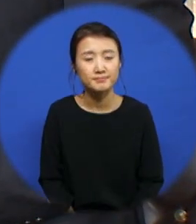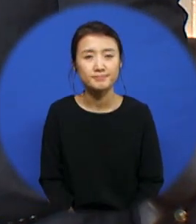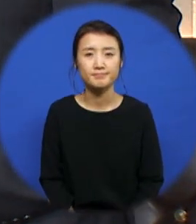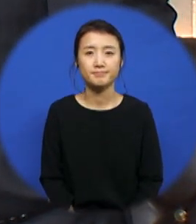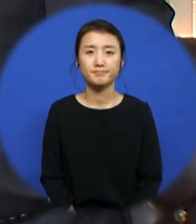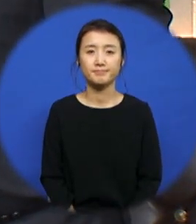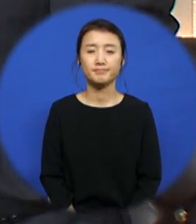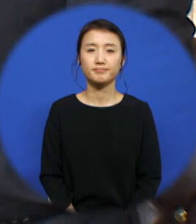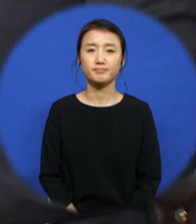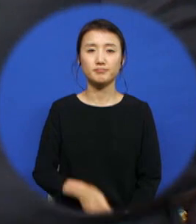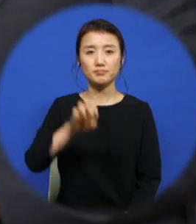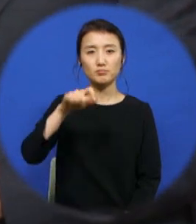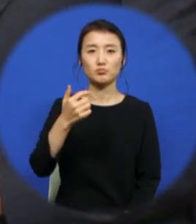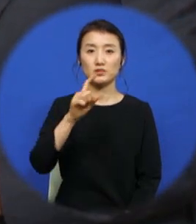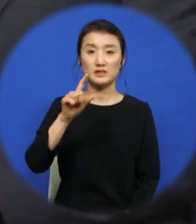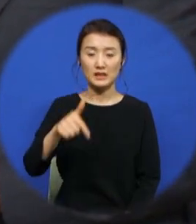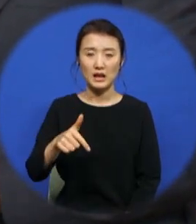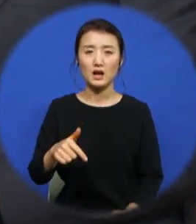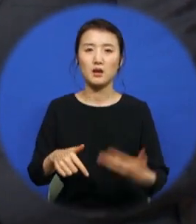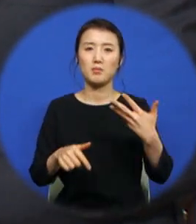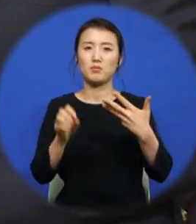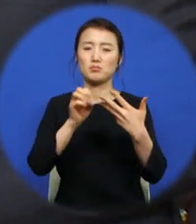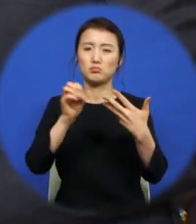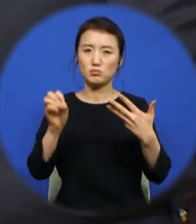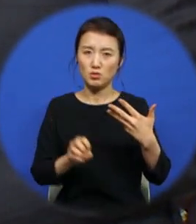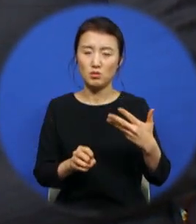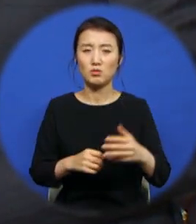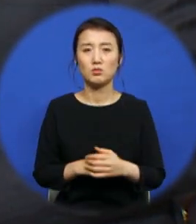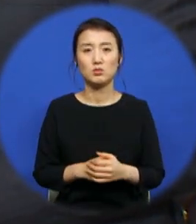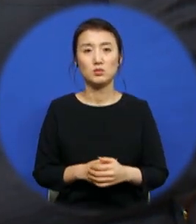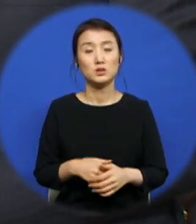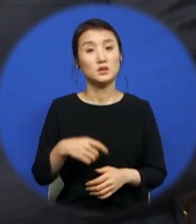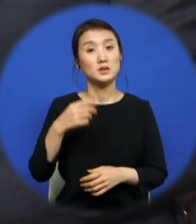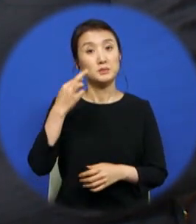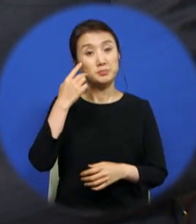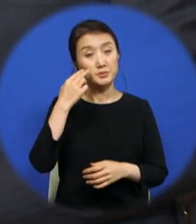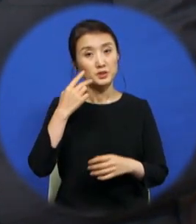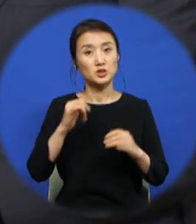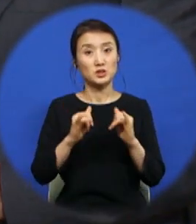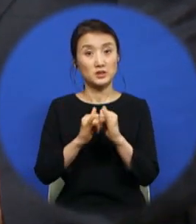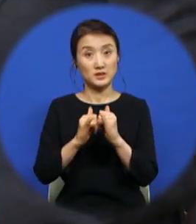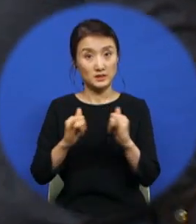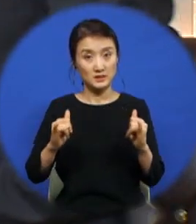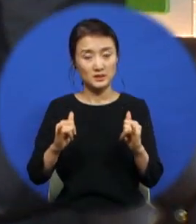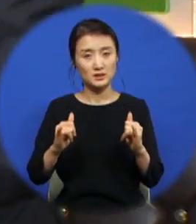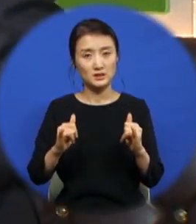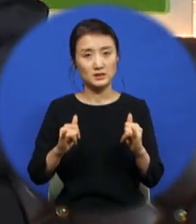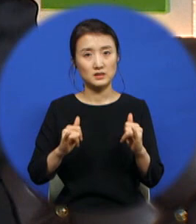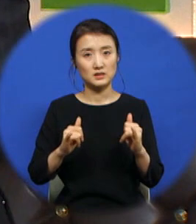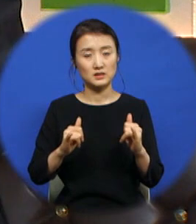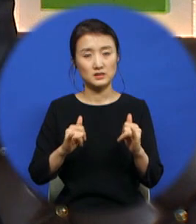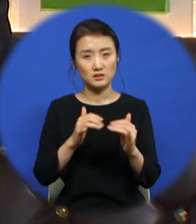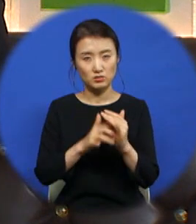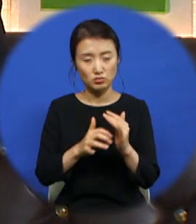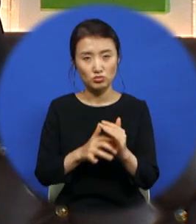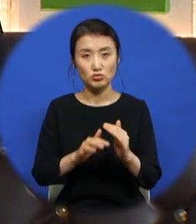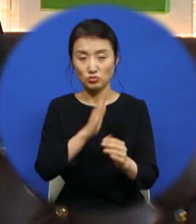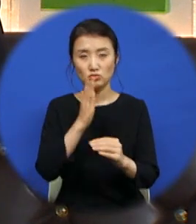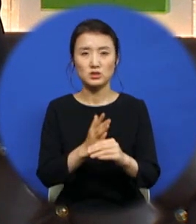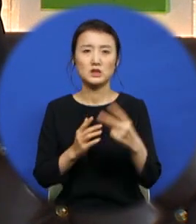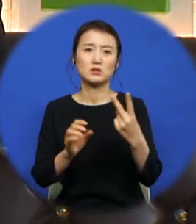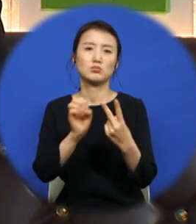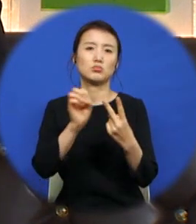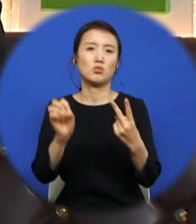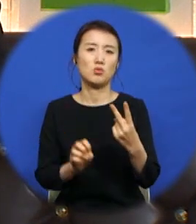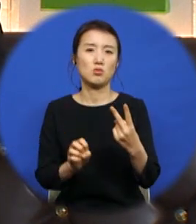미국인 외 2% 상위 400 가족 중에 여러분들 부자 예 보시죠 미국의 최상이